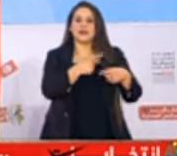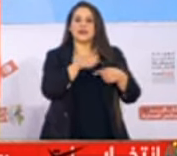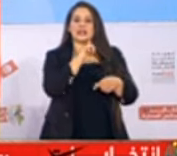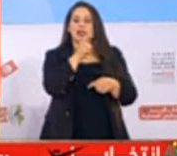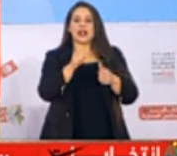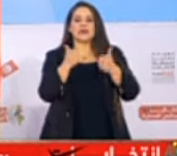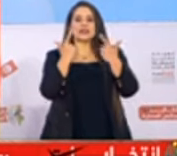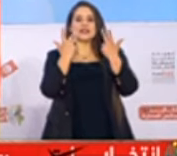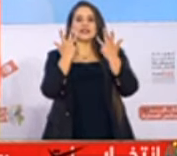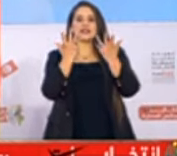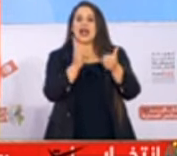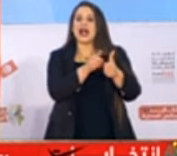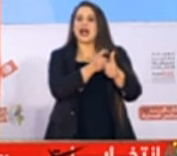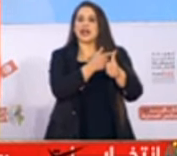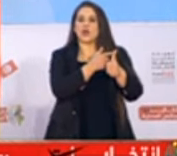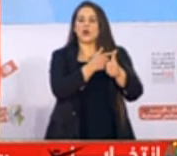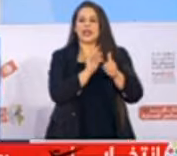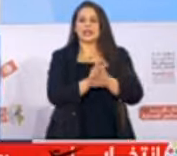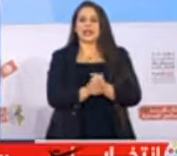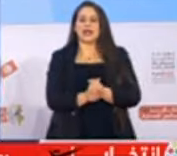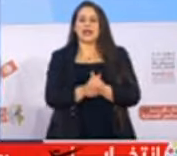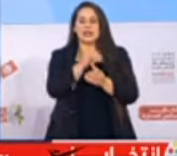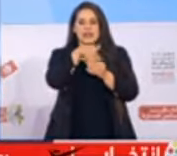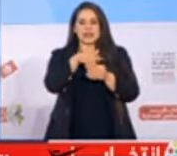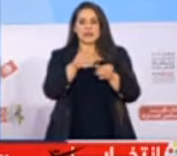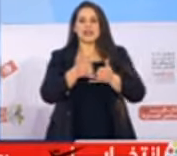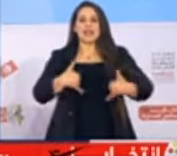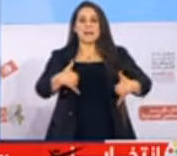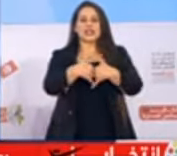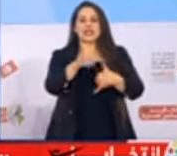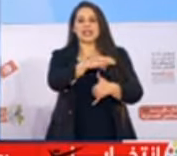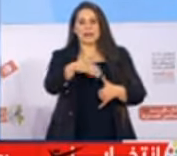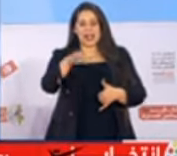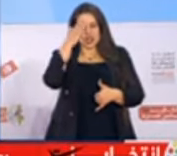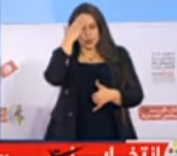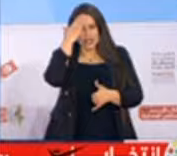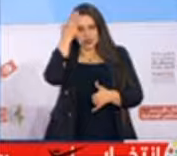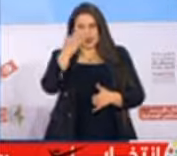على النتائج الأولية للانتخابات المجالس المحلية. وشكرا.